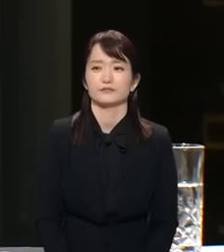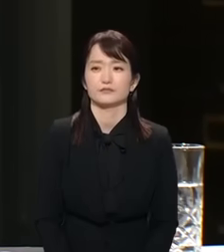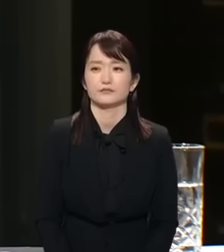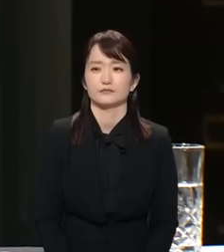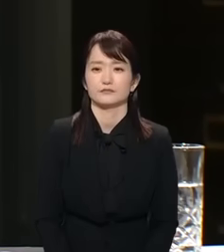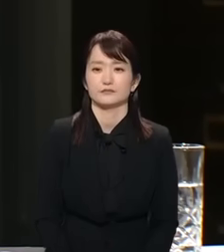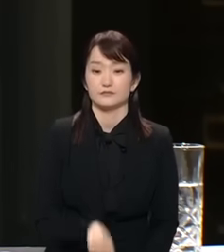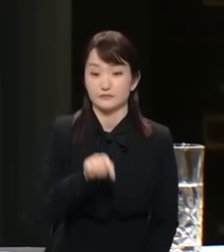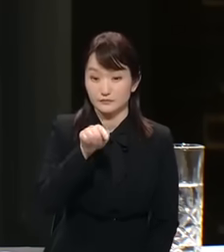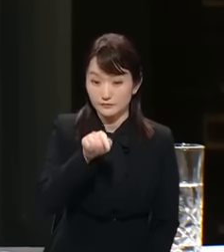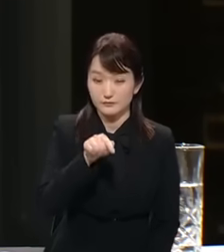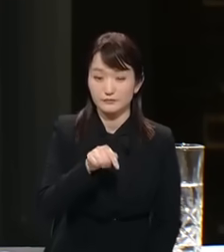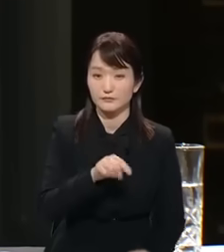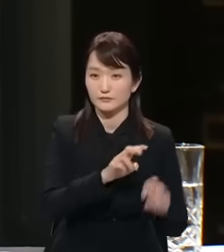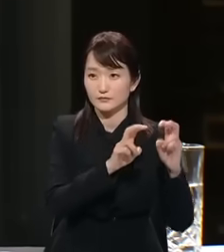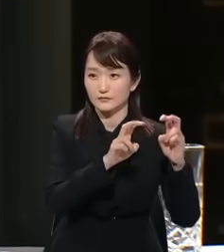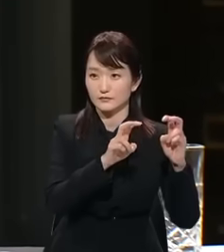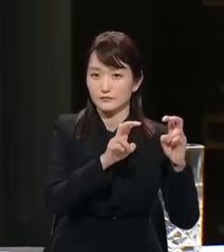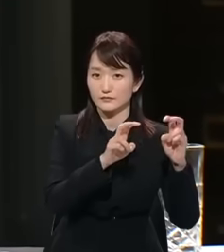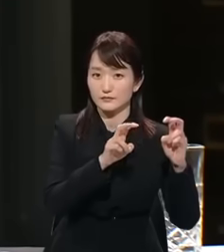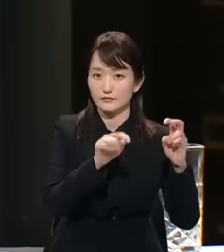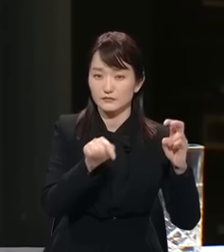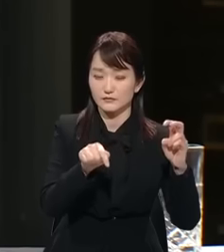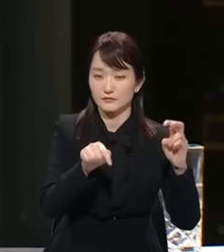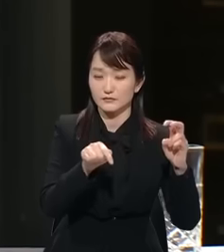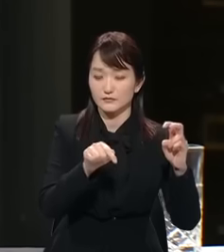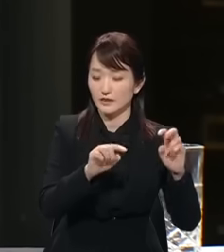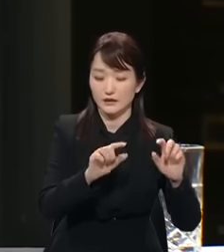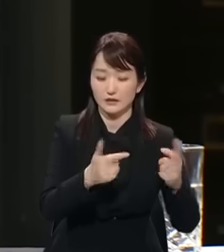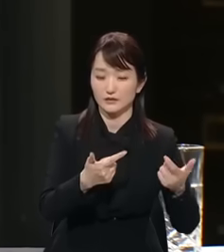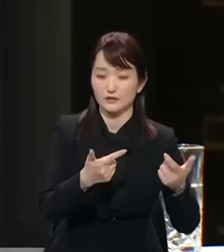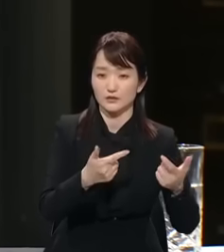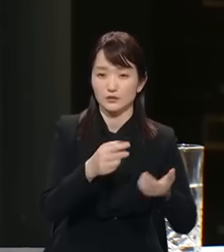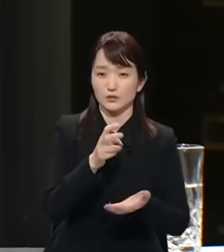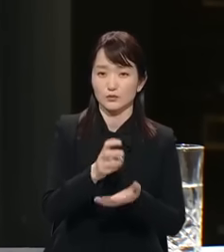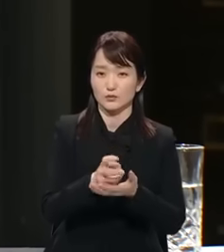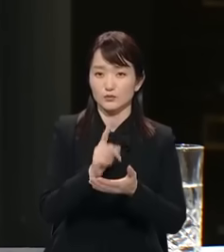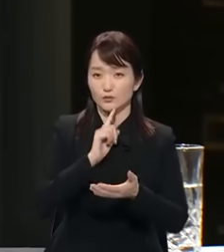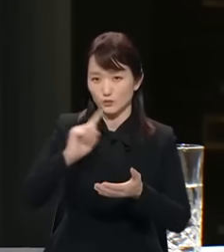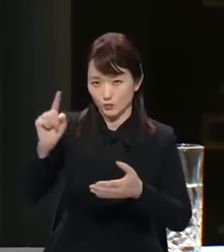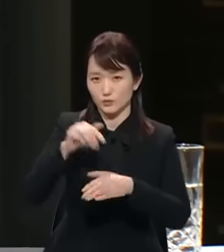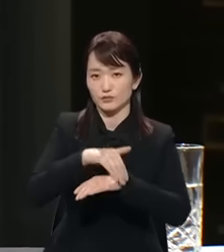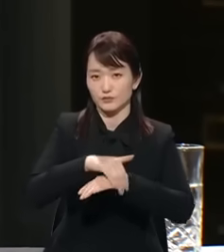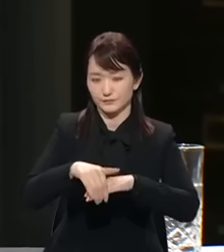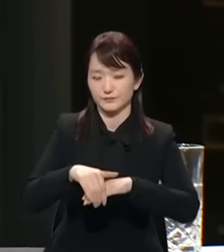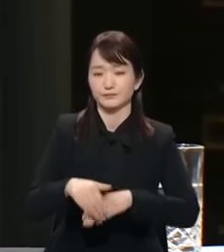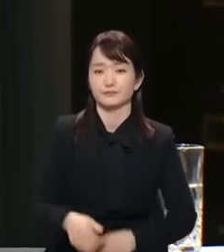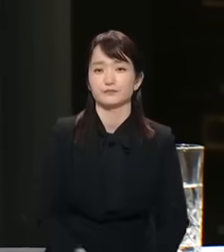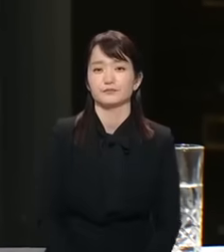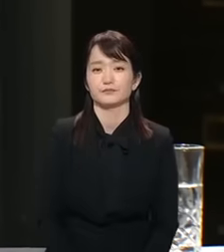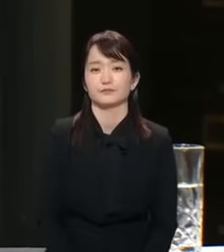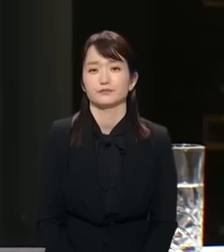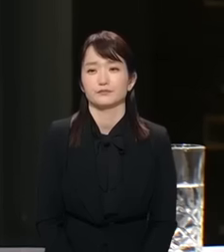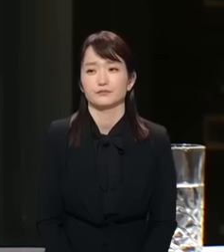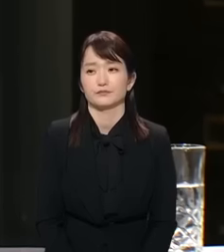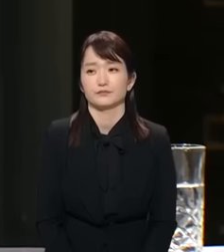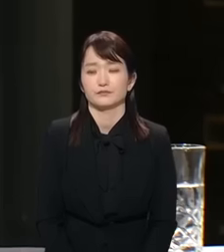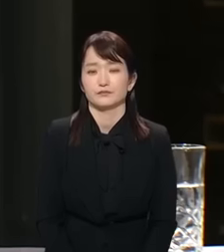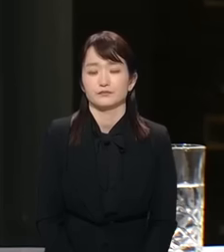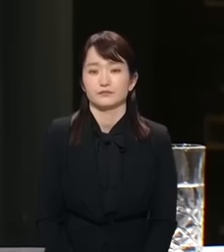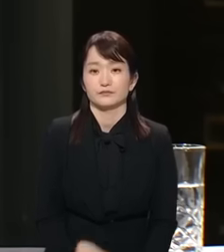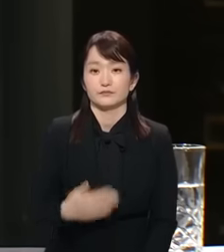소속사에서는 어 강하게 부정을 했고 법적 대응을 예고했고 말이죠 자 그런데 어 제가 앞서도